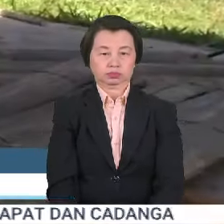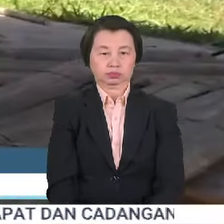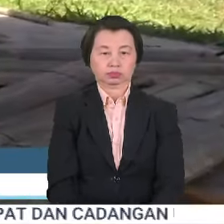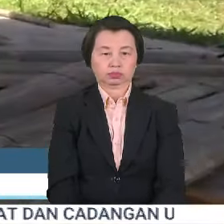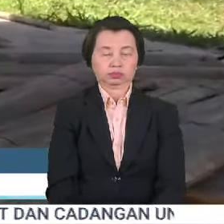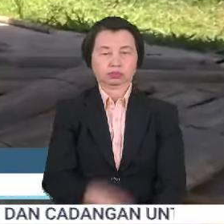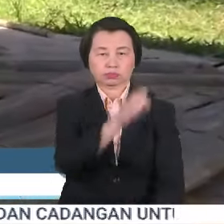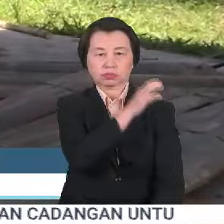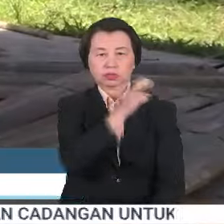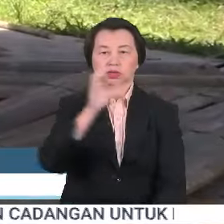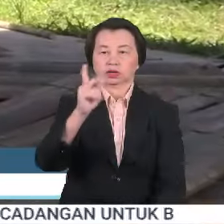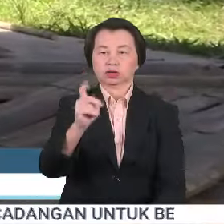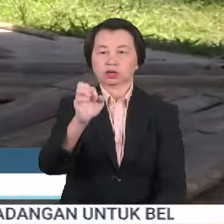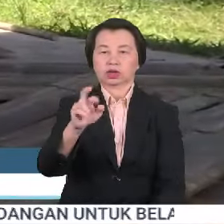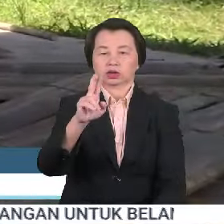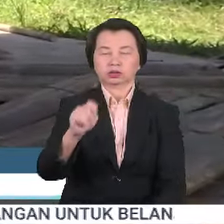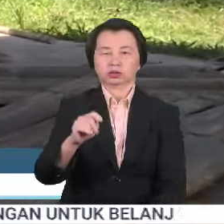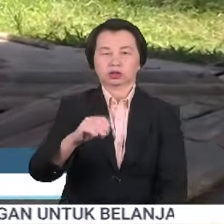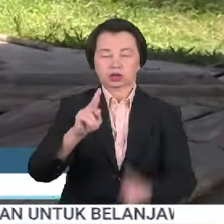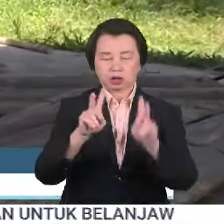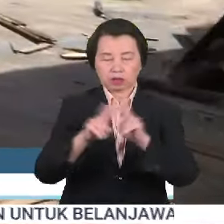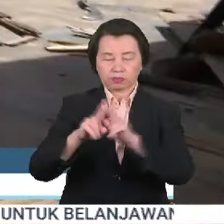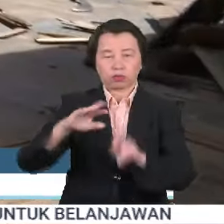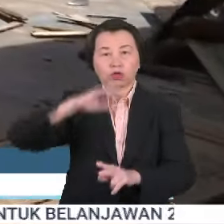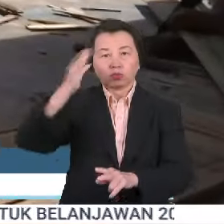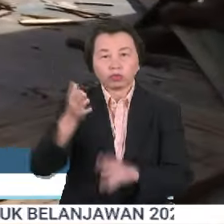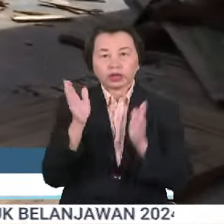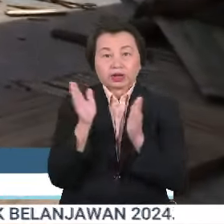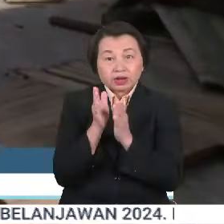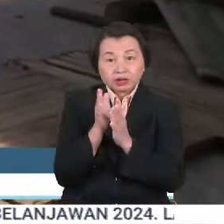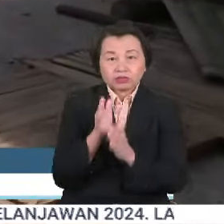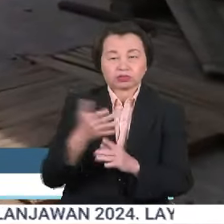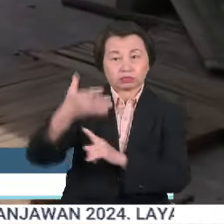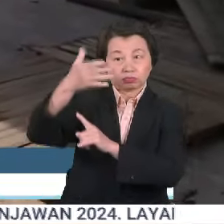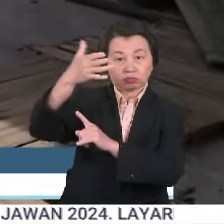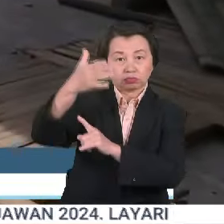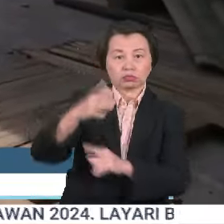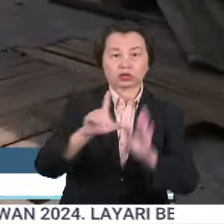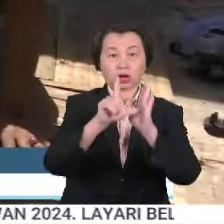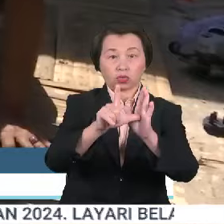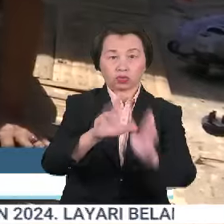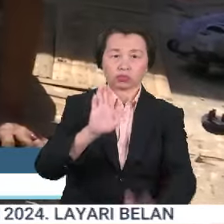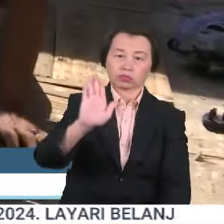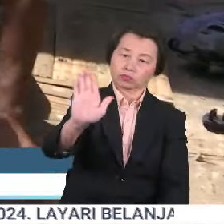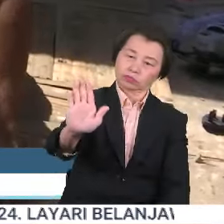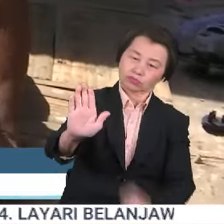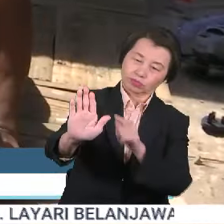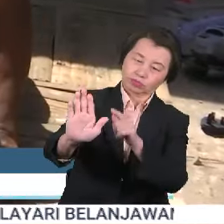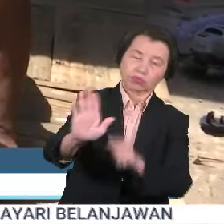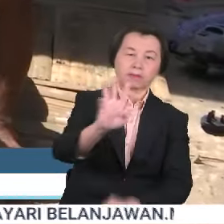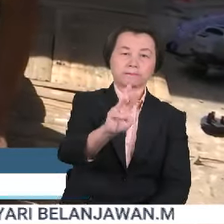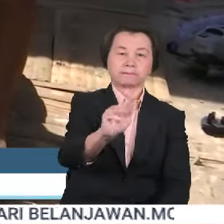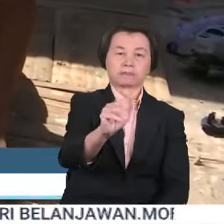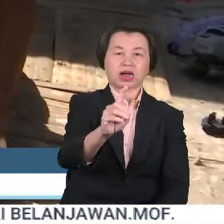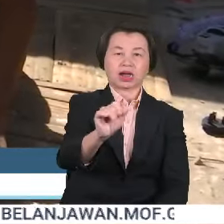menurut pengurus di kampung buke kecil Muhammad nurhasan jalur Gemilang dan logo Malaysia Madani itu disiapkan oleh